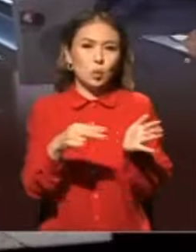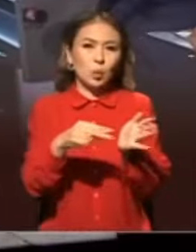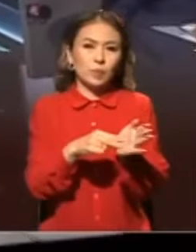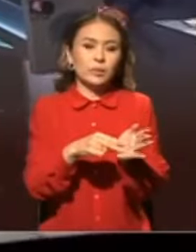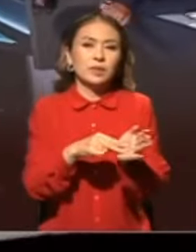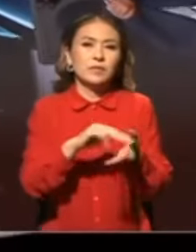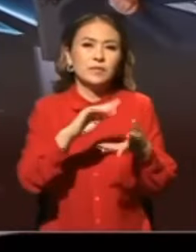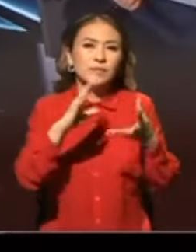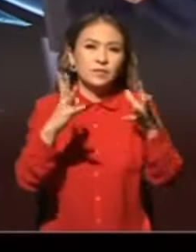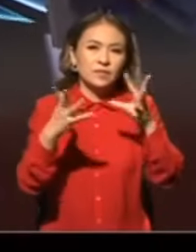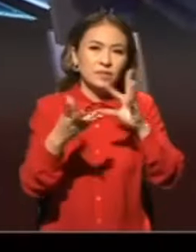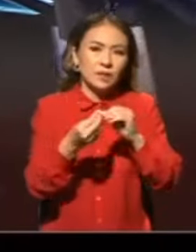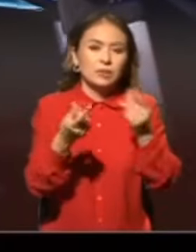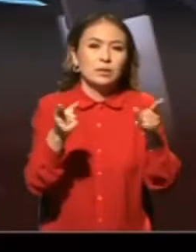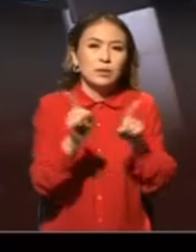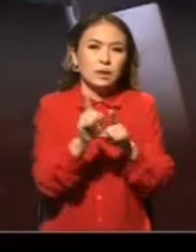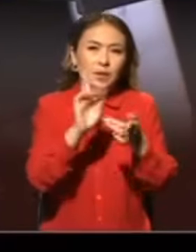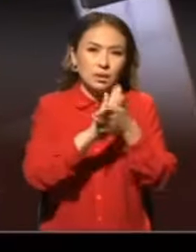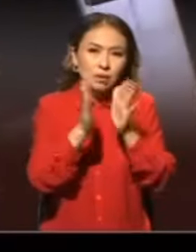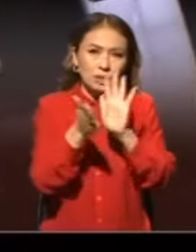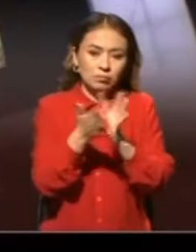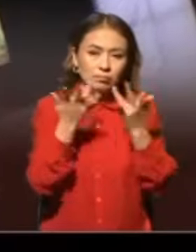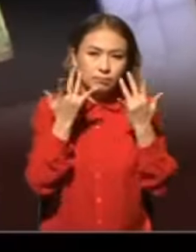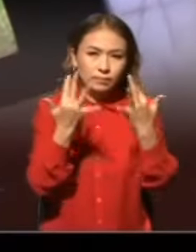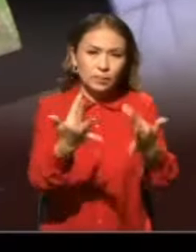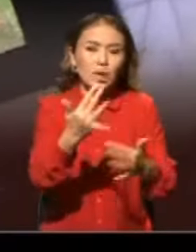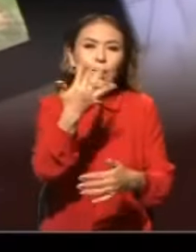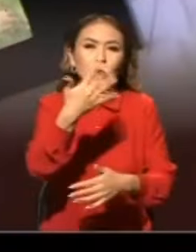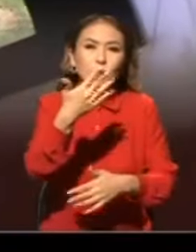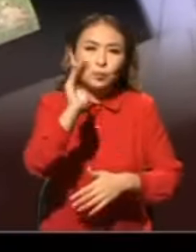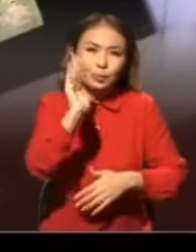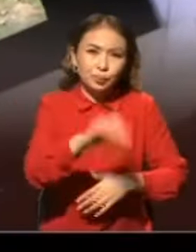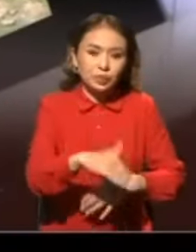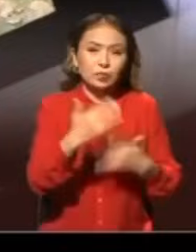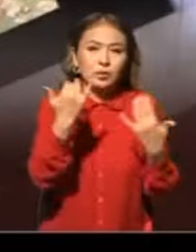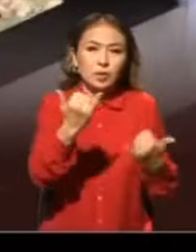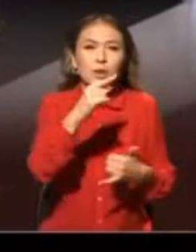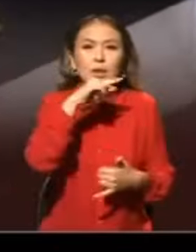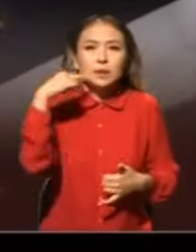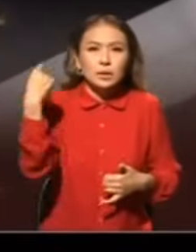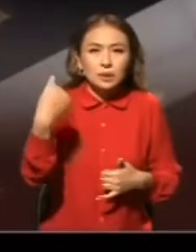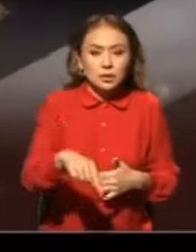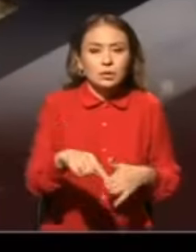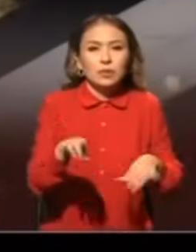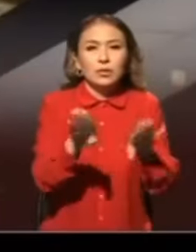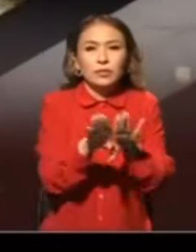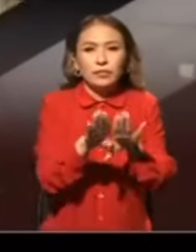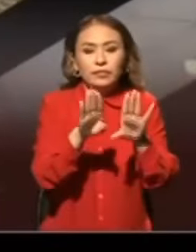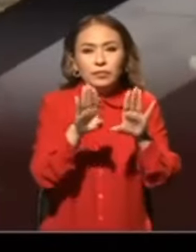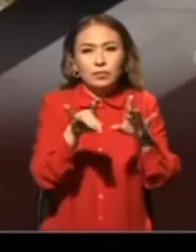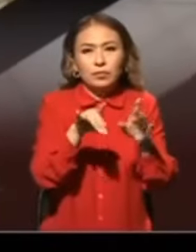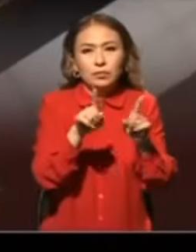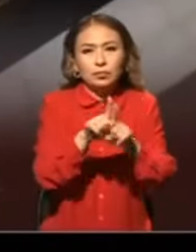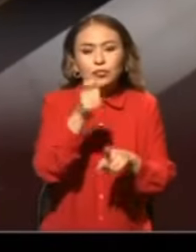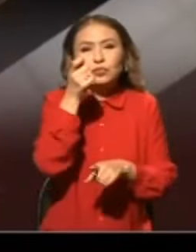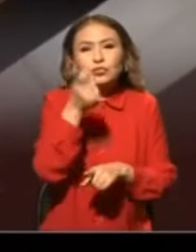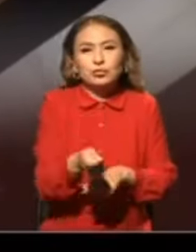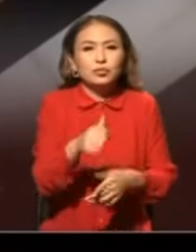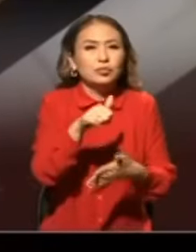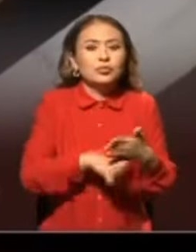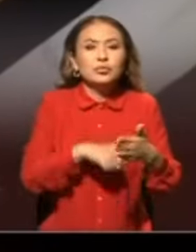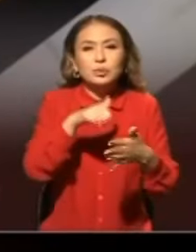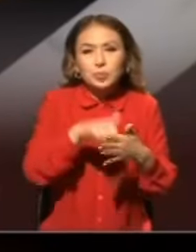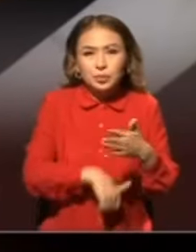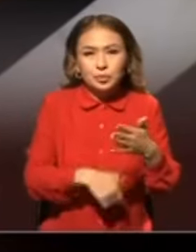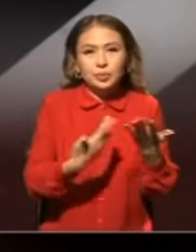құны шарты түрде, мысалға, 50 мың теңге болса, ол Ресей Федерациясында ол одан арзанырақ. Себебі неде? Себебі